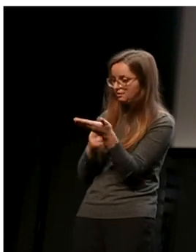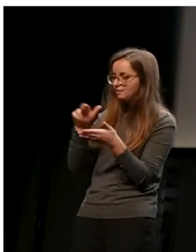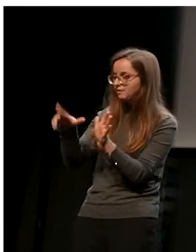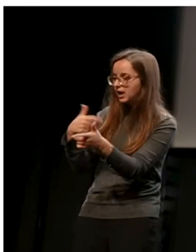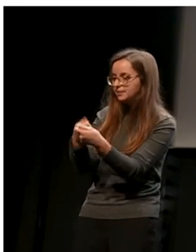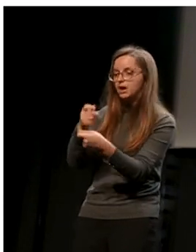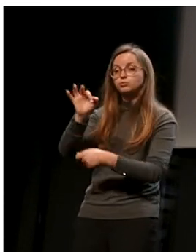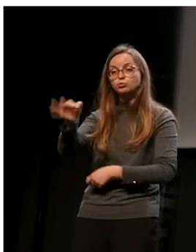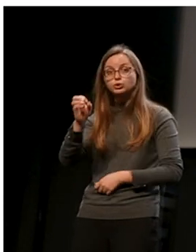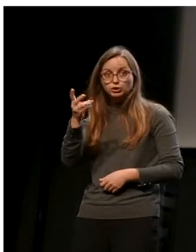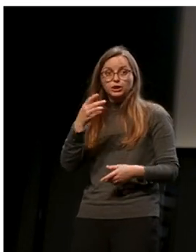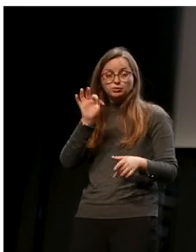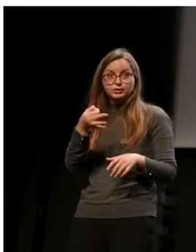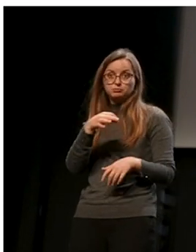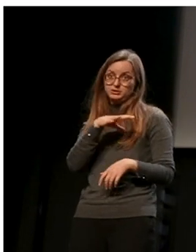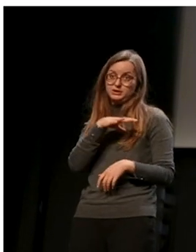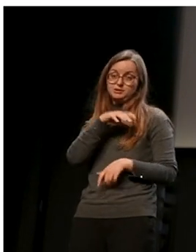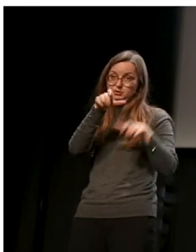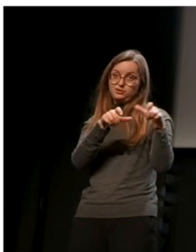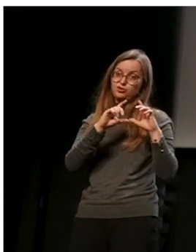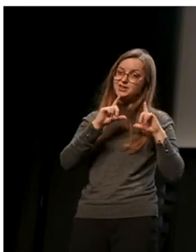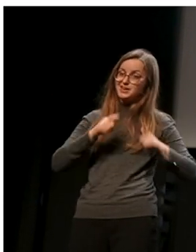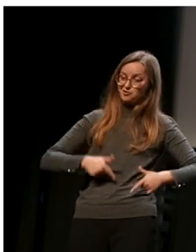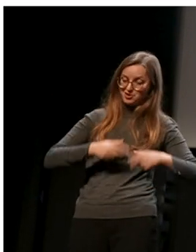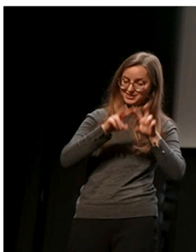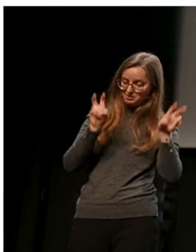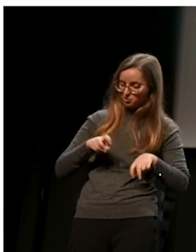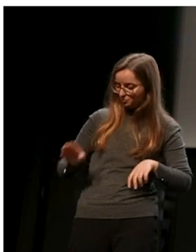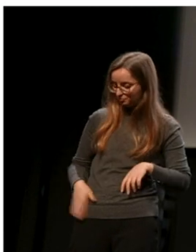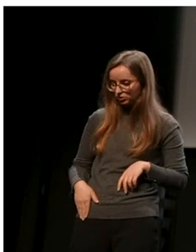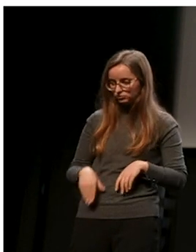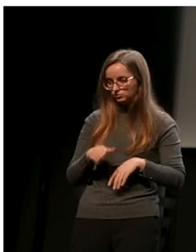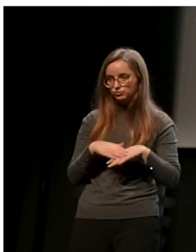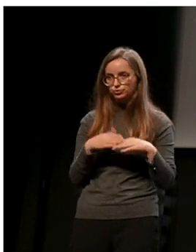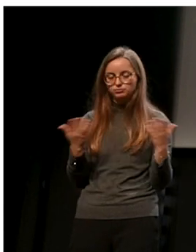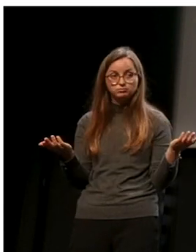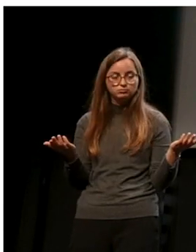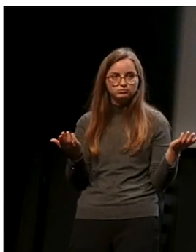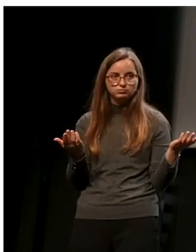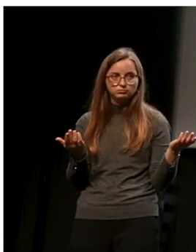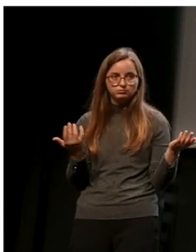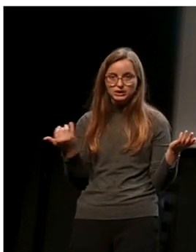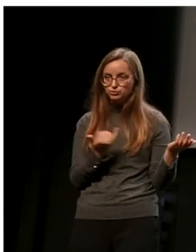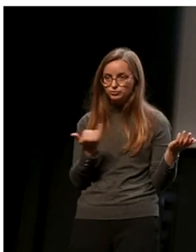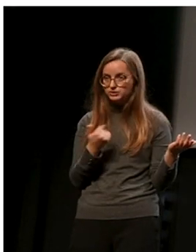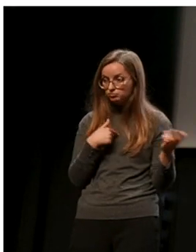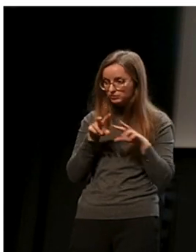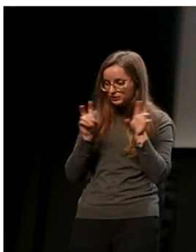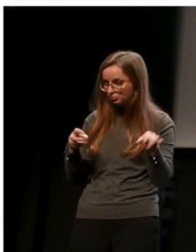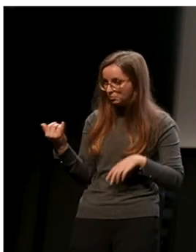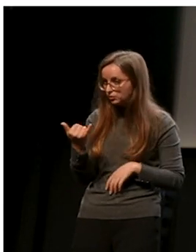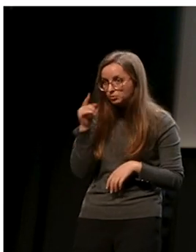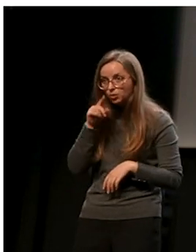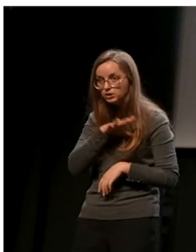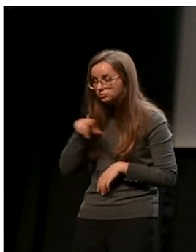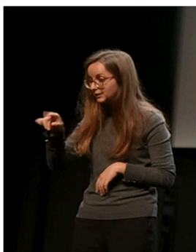déjà qui s'adaptent, il y en a déjà qui partent d'école en se disant, c'est mort, en fait. Tu vois, en fait, ce qui risque de se passer à un moment...